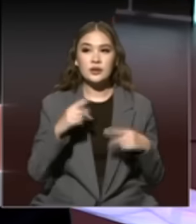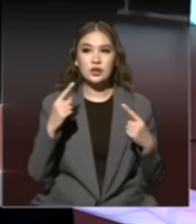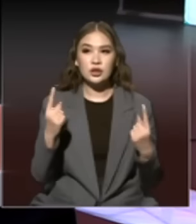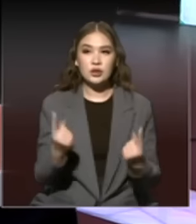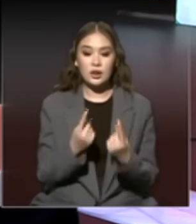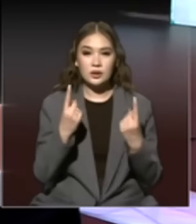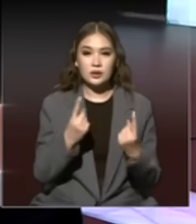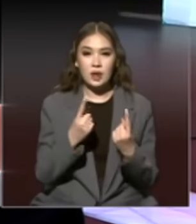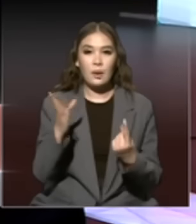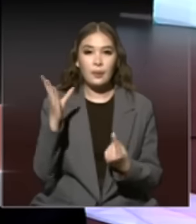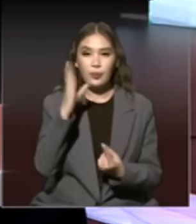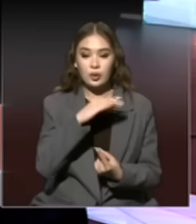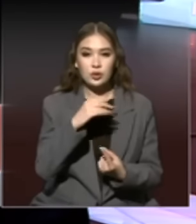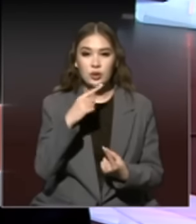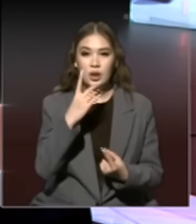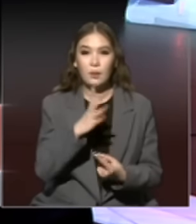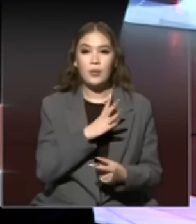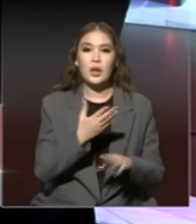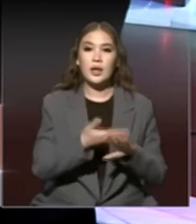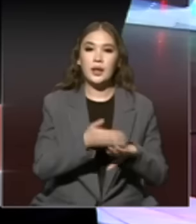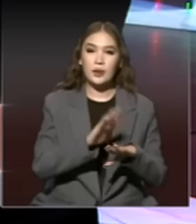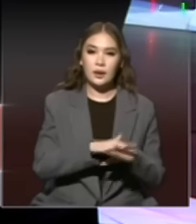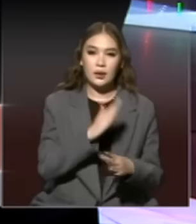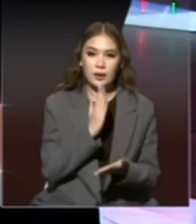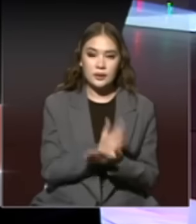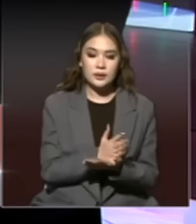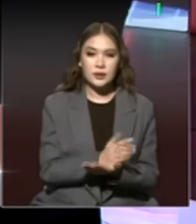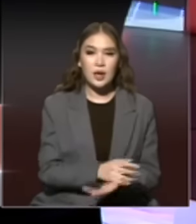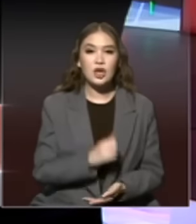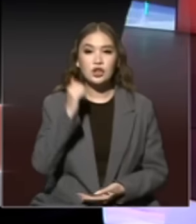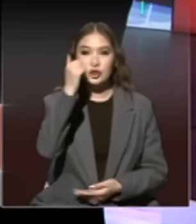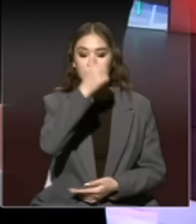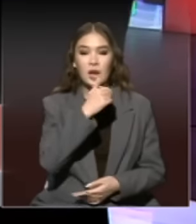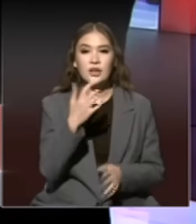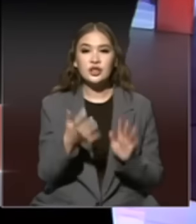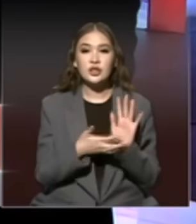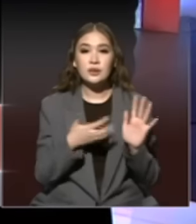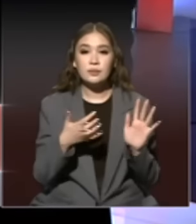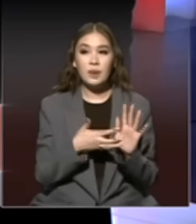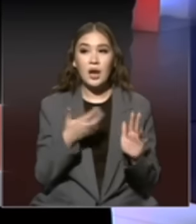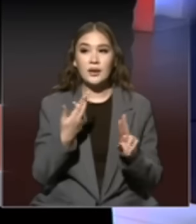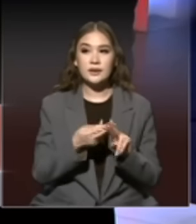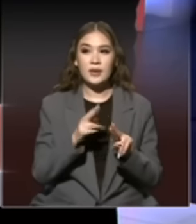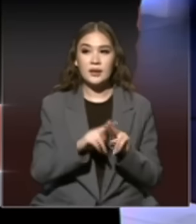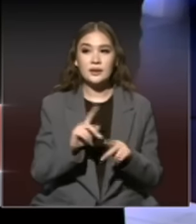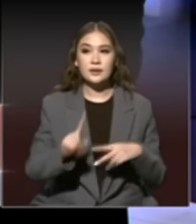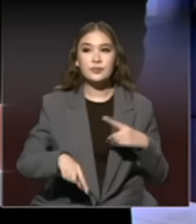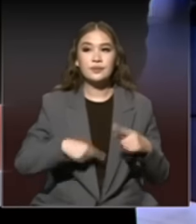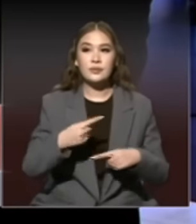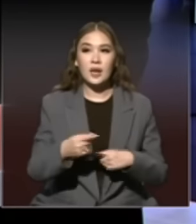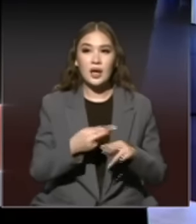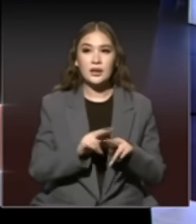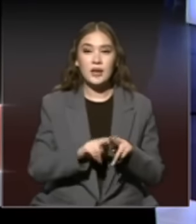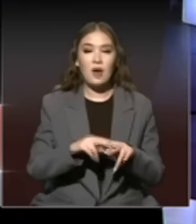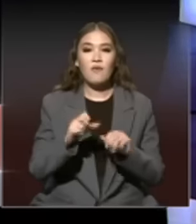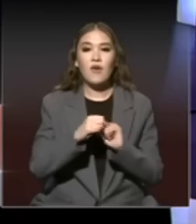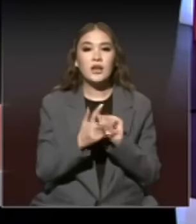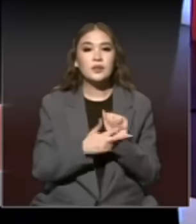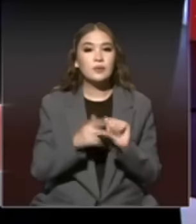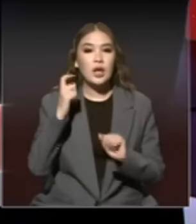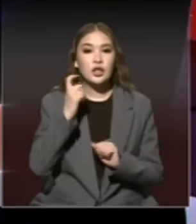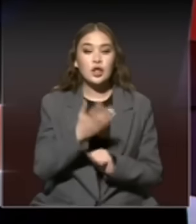жеңілдететін жағдайлар деген бар. Жазаны ауырлататын жағдай деген бар. Жаңағы жылдардың жетпей қалып тұрған жерінде біз түсінеміз, кәмелетке толмаған балалар